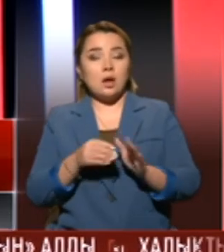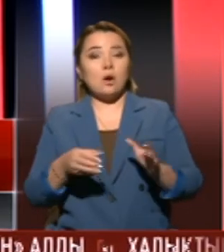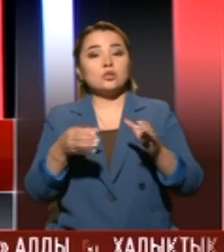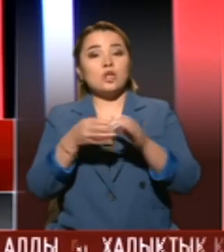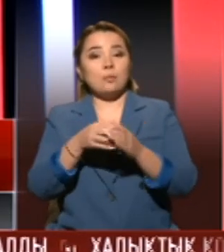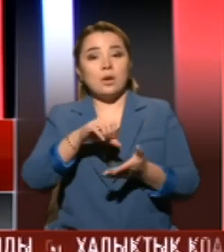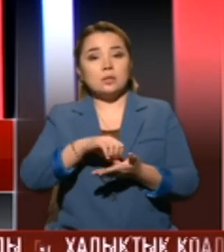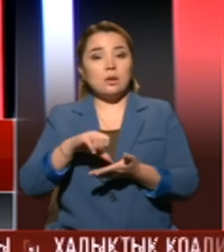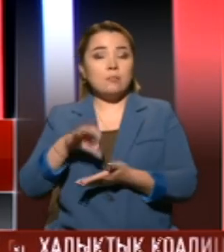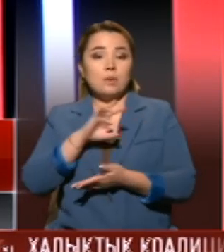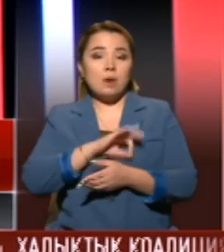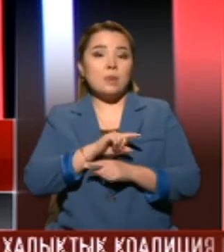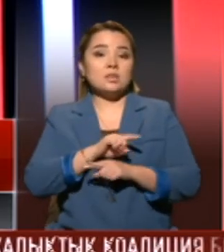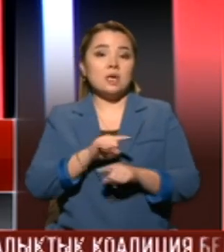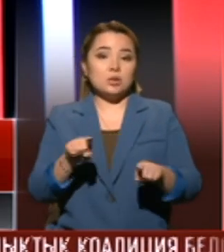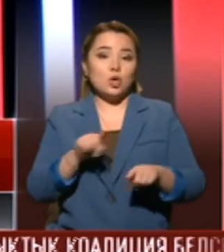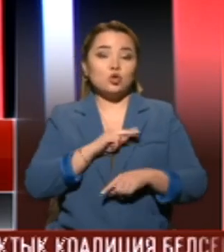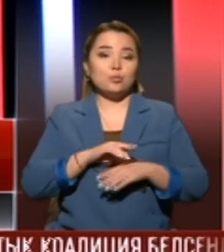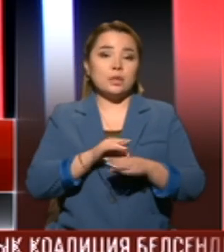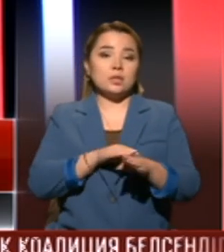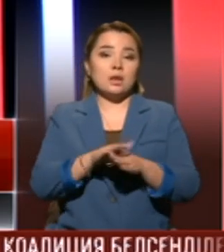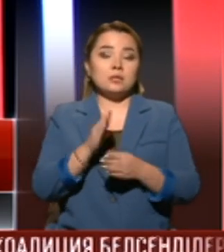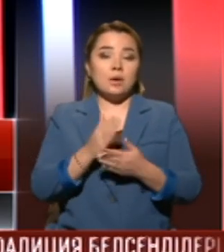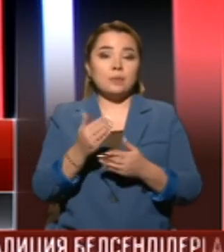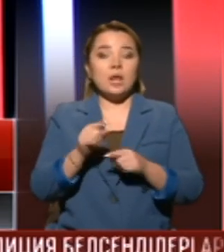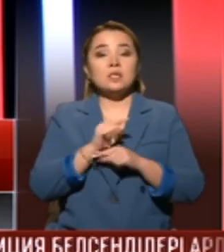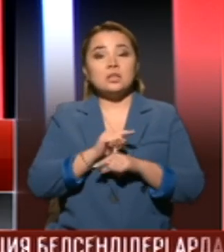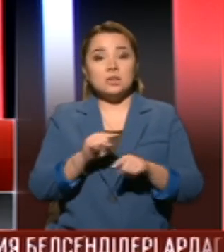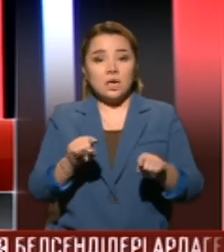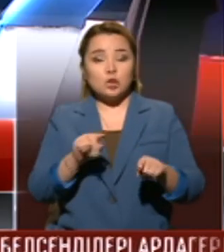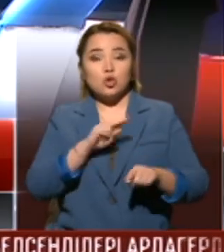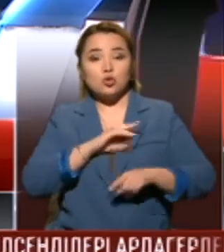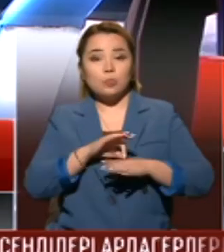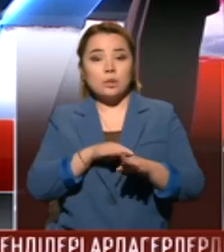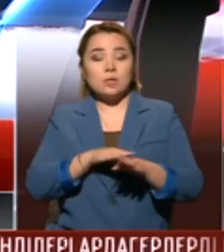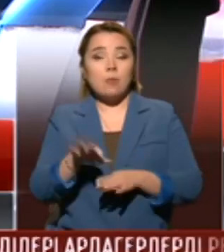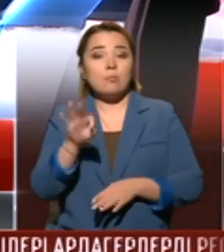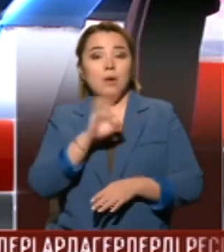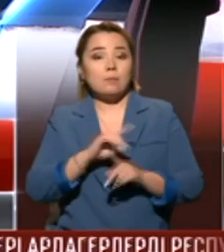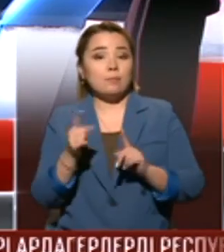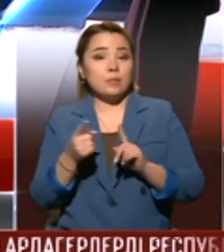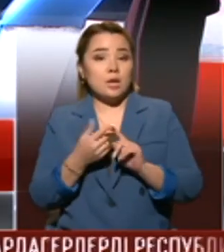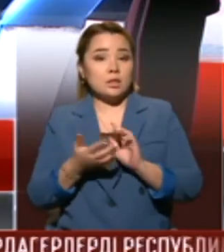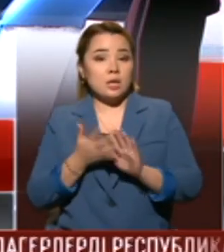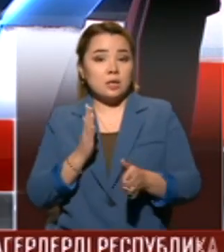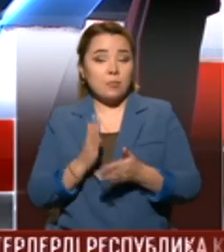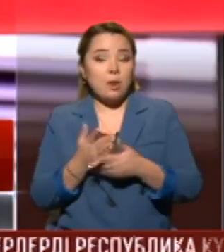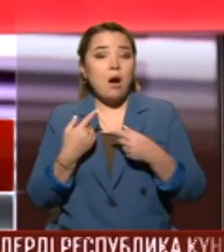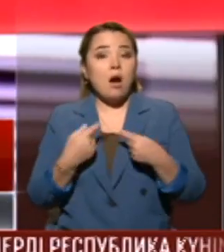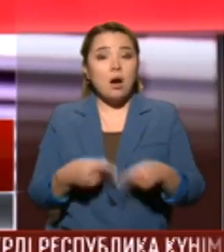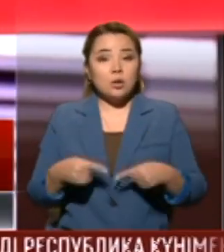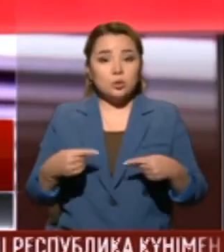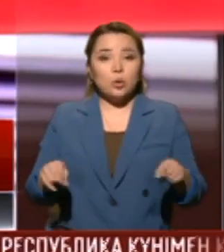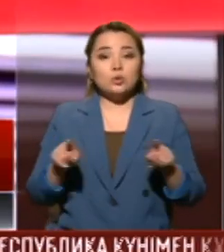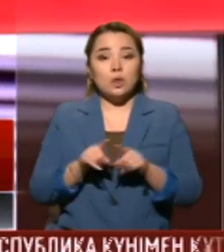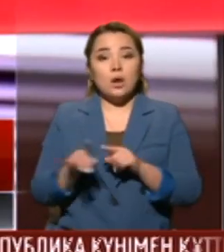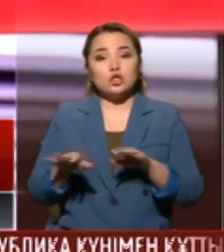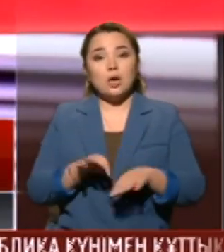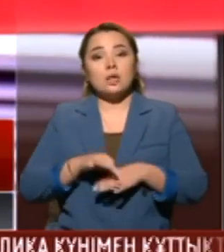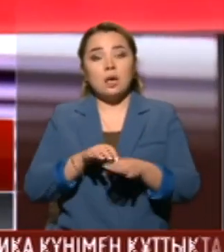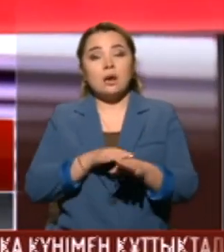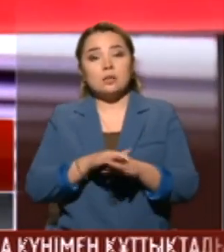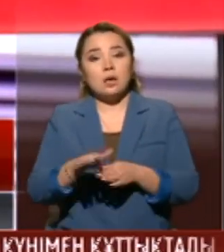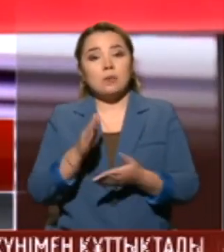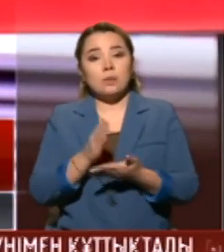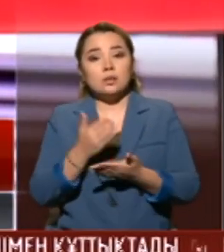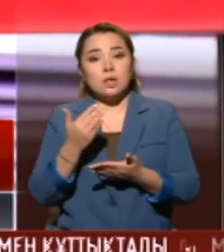Жаңағы насихат жұмыстарын жүргізу үшін, бірінші кезекте сол насихат жұмыстарын жүргізу үшін пайдаланады. Әртүрлі жаңағы іс-шараларды өткізу